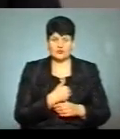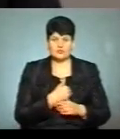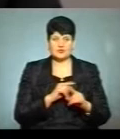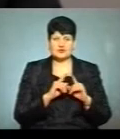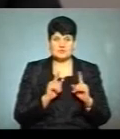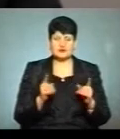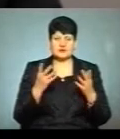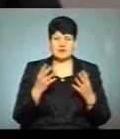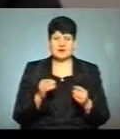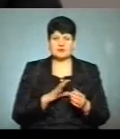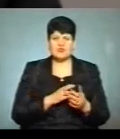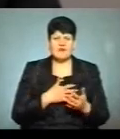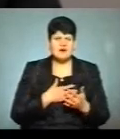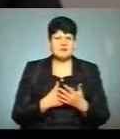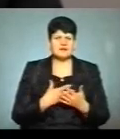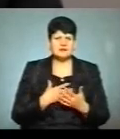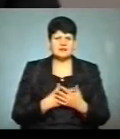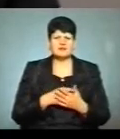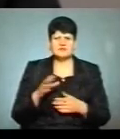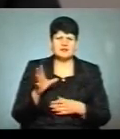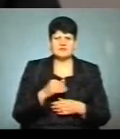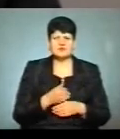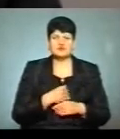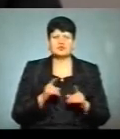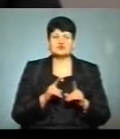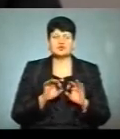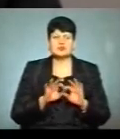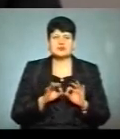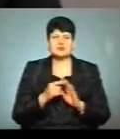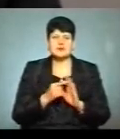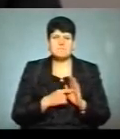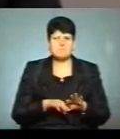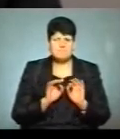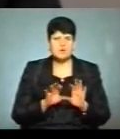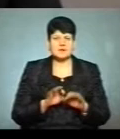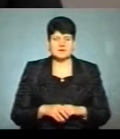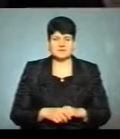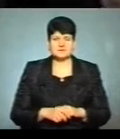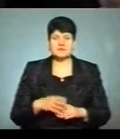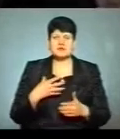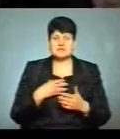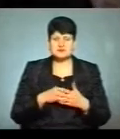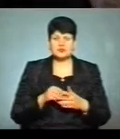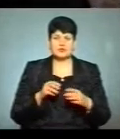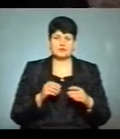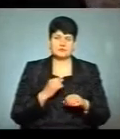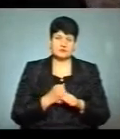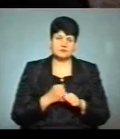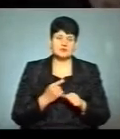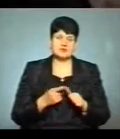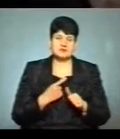Особливо, якщо день був активний, то всі хочуть щось розказати, поділитися. Свою місію сестра Йосифата